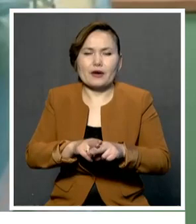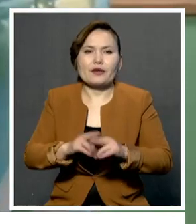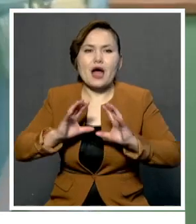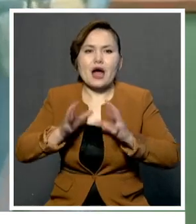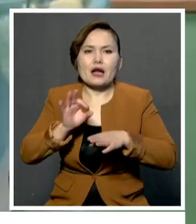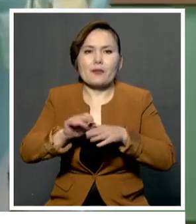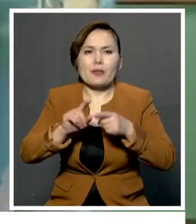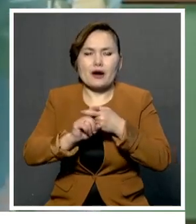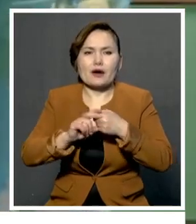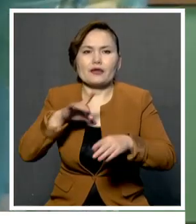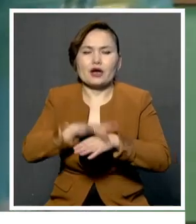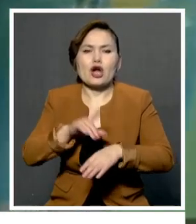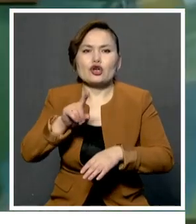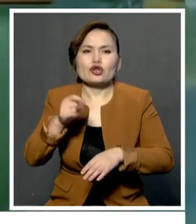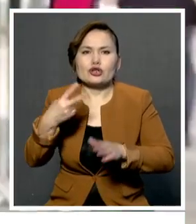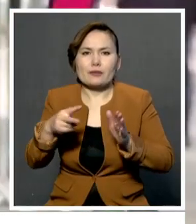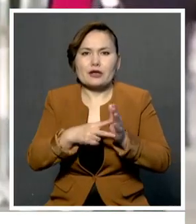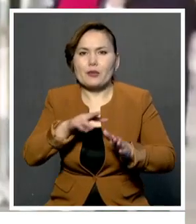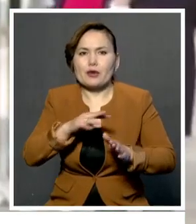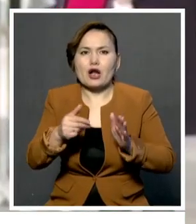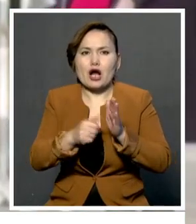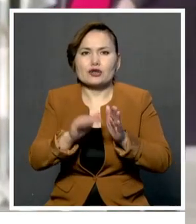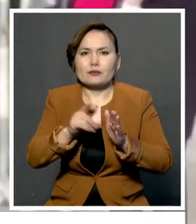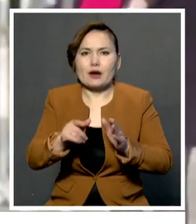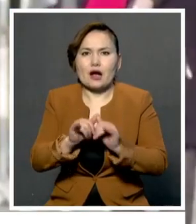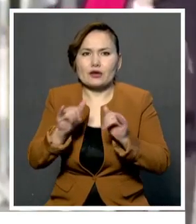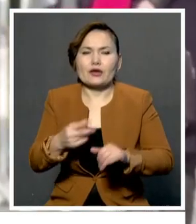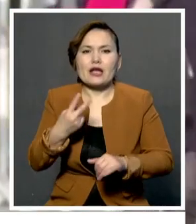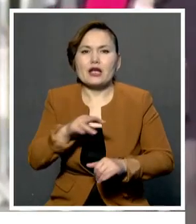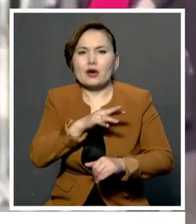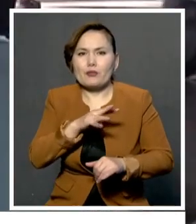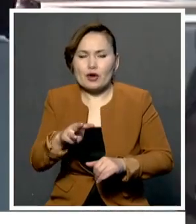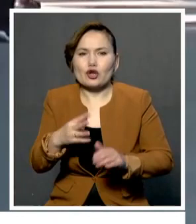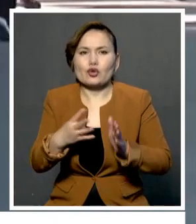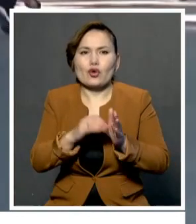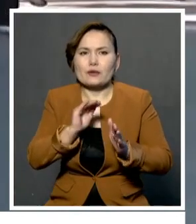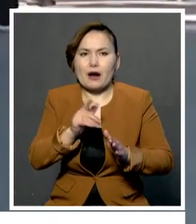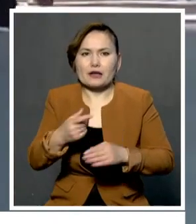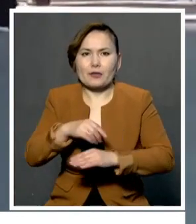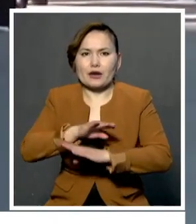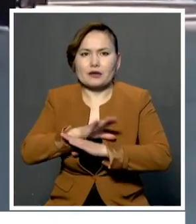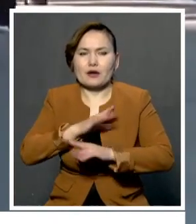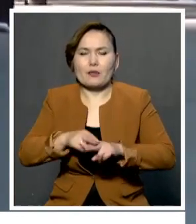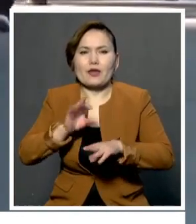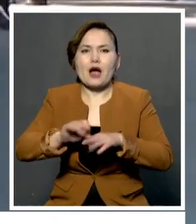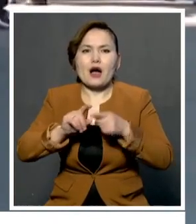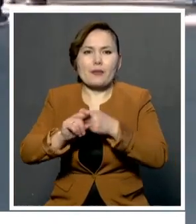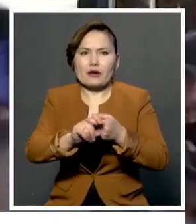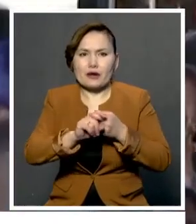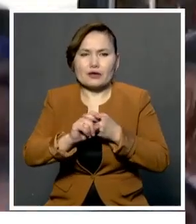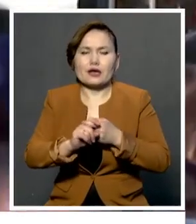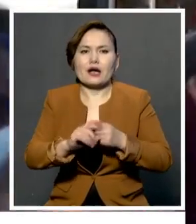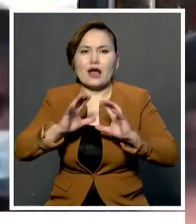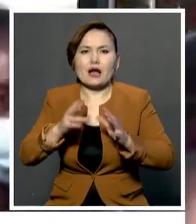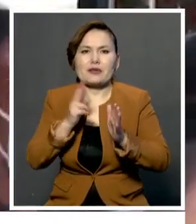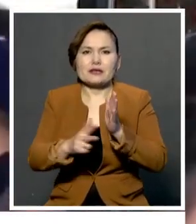коронавирусқа шалдыққандар 127 миллион 600 мыңнан асып, 2 миллион 900 мыңы қайтыс болған. Және де осы инфекцияны жұқтырған оқиғалары әлемнің 88